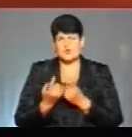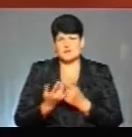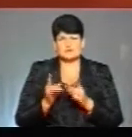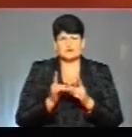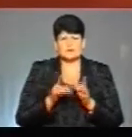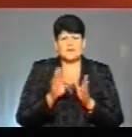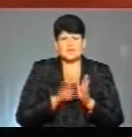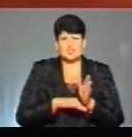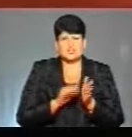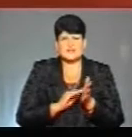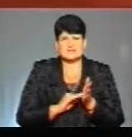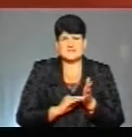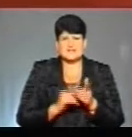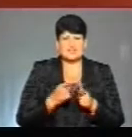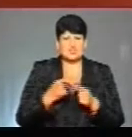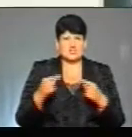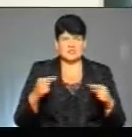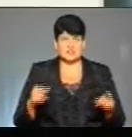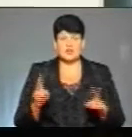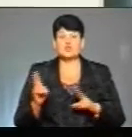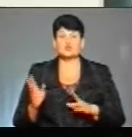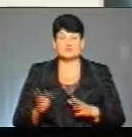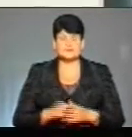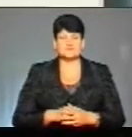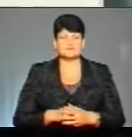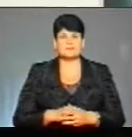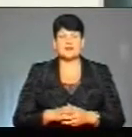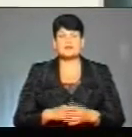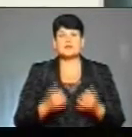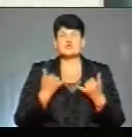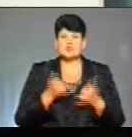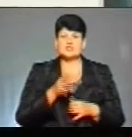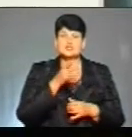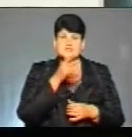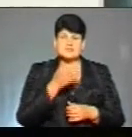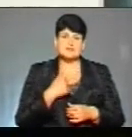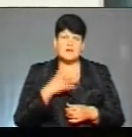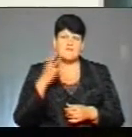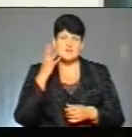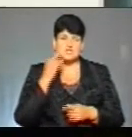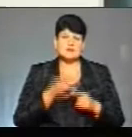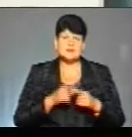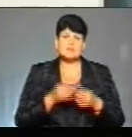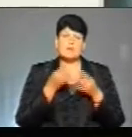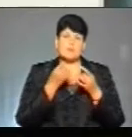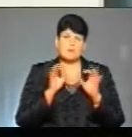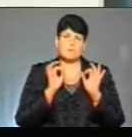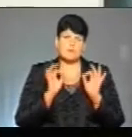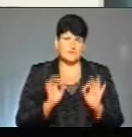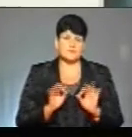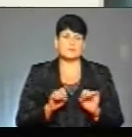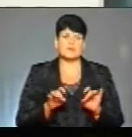однокласниками, щоб гірше не написати, ніж інші. Тому на сьогоднішній час я вважаю це позитивним рішенням.